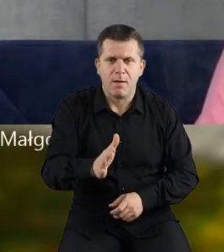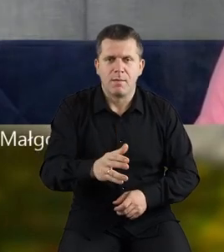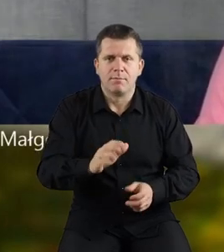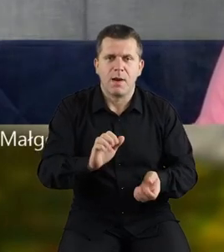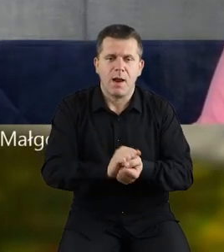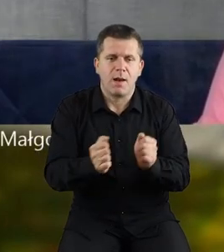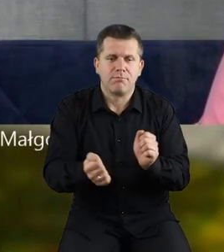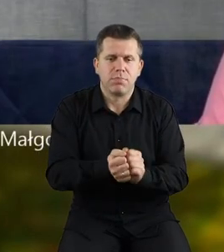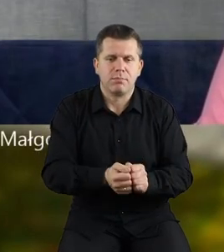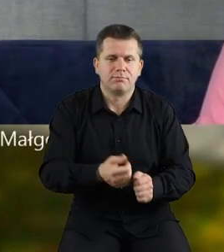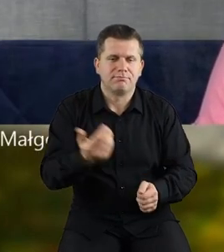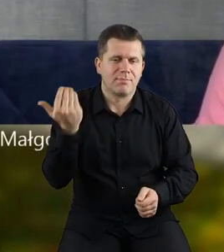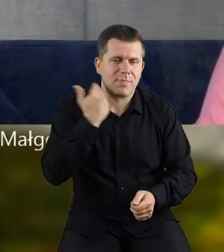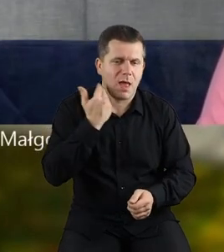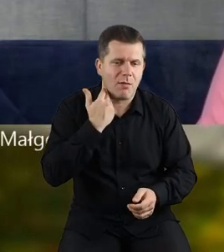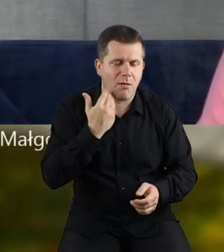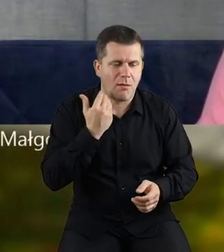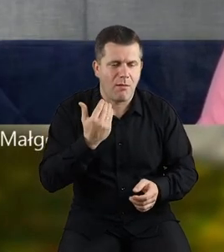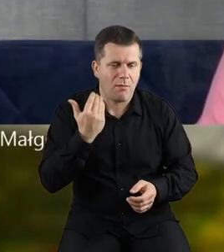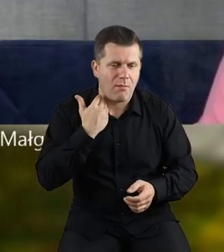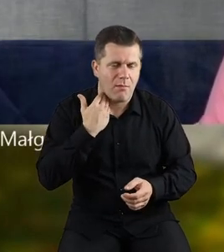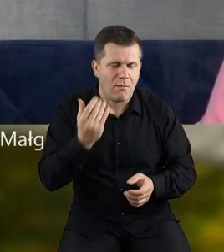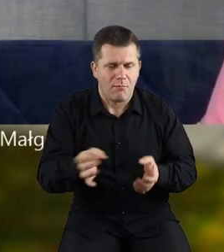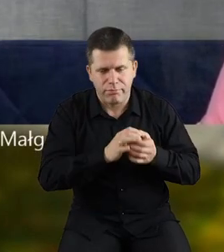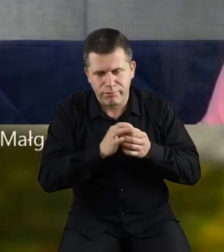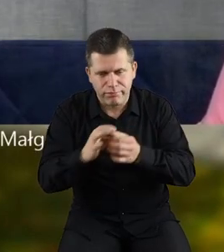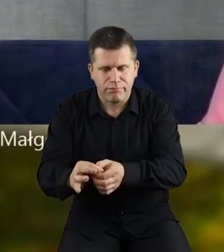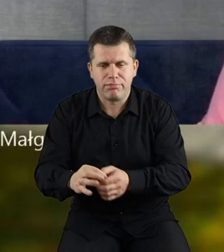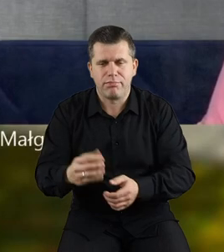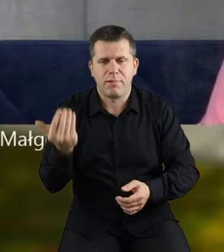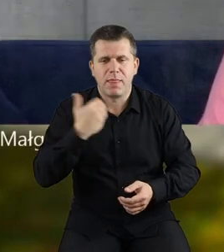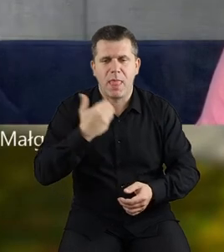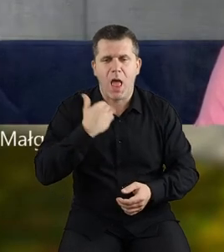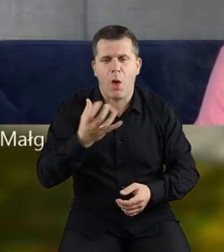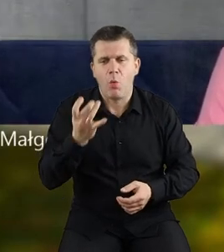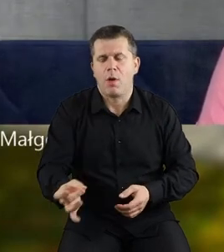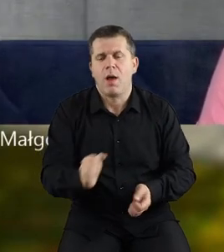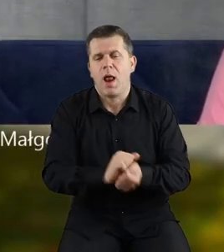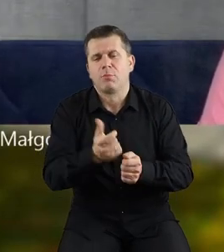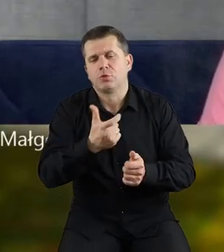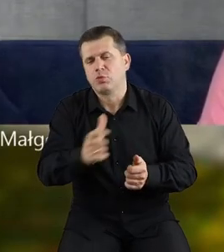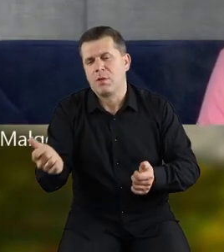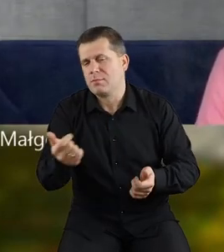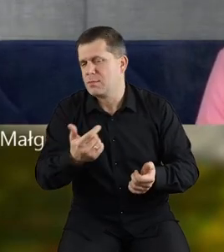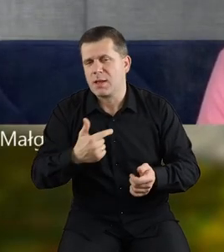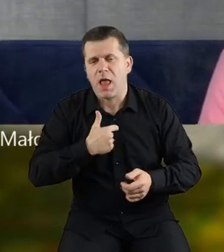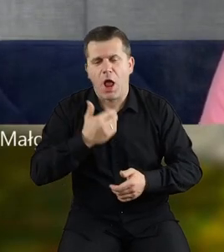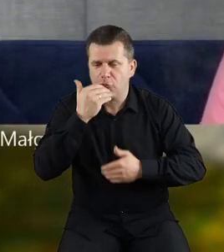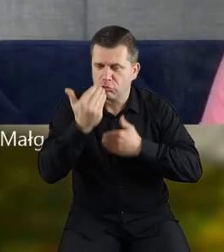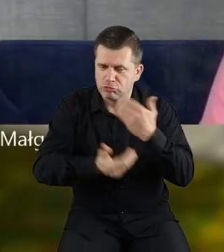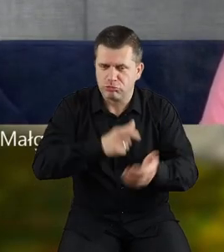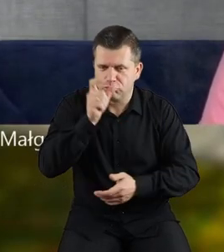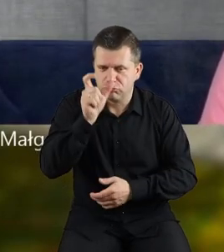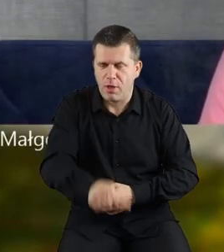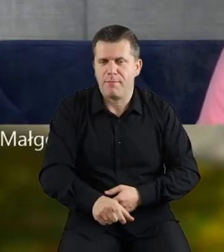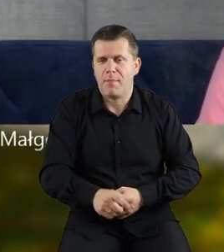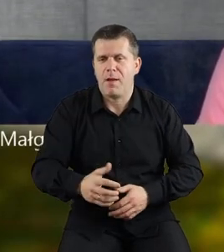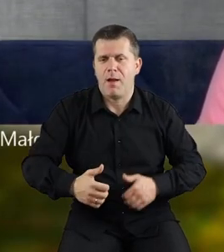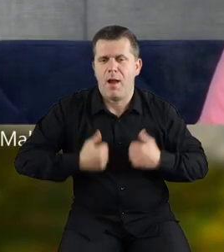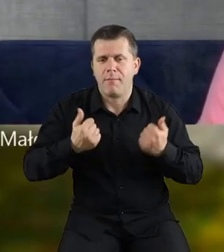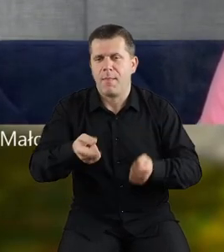cugu alkoholowym, narkotykowym, tworzą wtedy najlepsze rzeczy. Ja ci życzę, żebyś tworzyła najlepsze